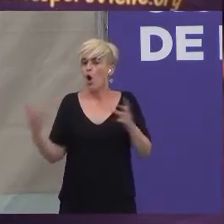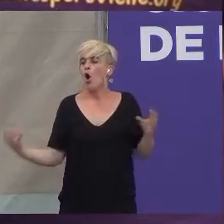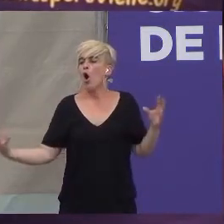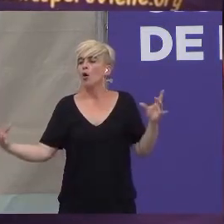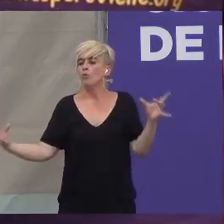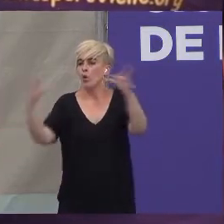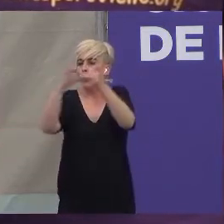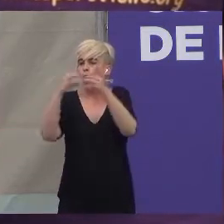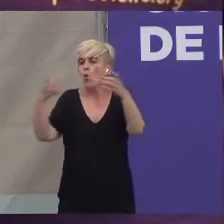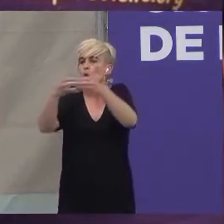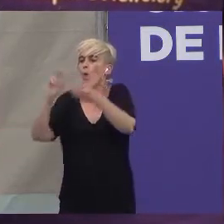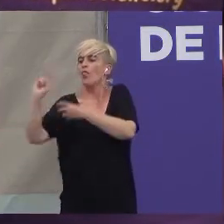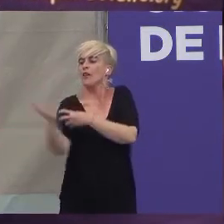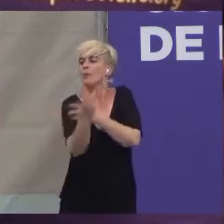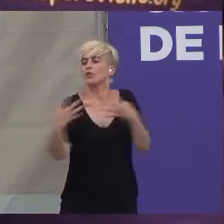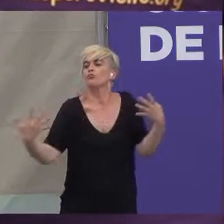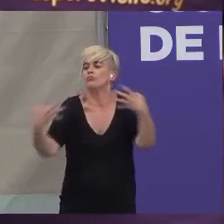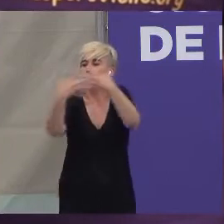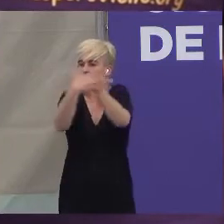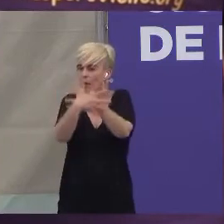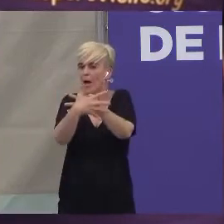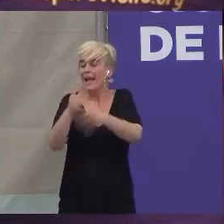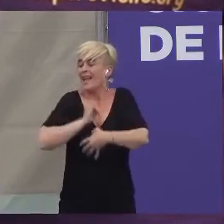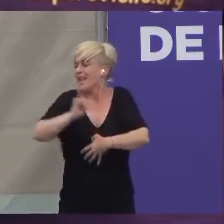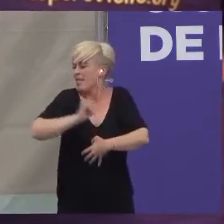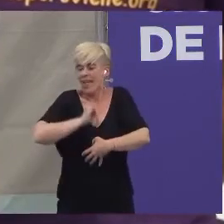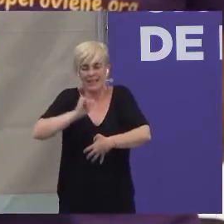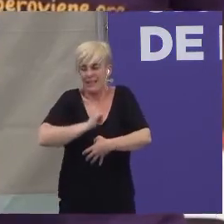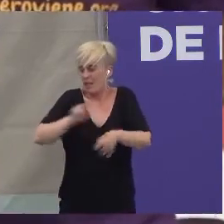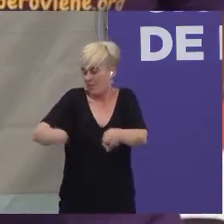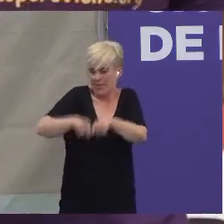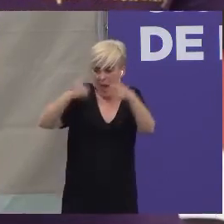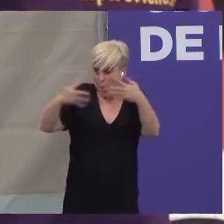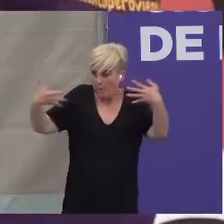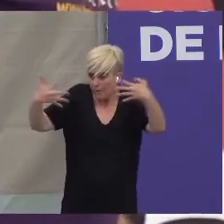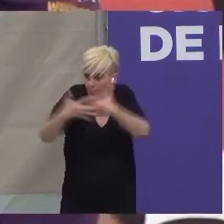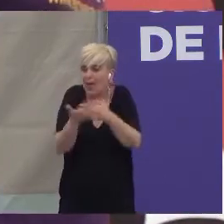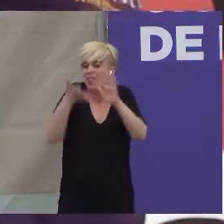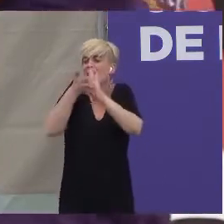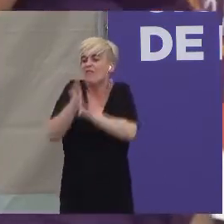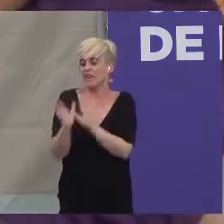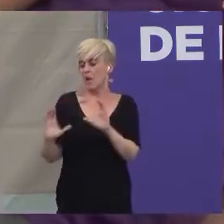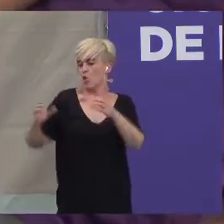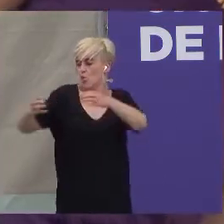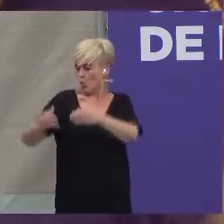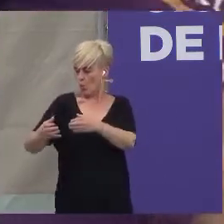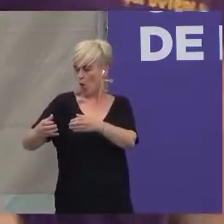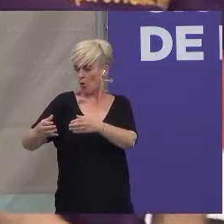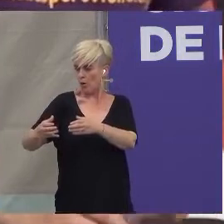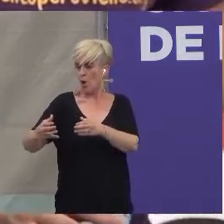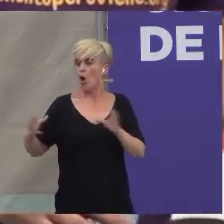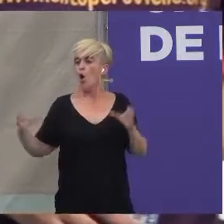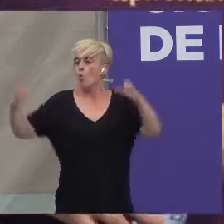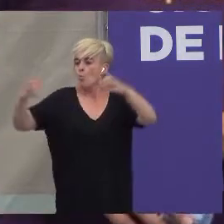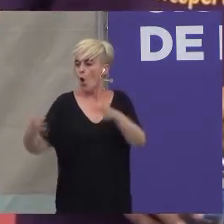un grup divers, que totes les identitats s'han de sentir còmodes, perquè aquest bloc necessita